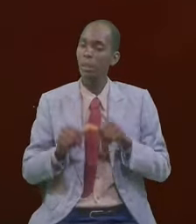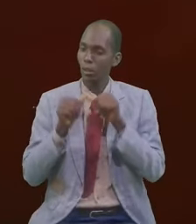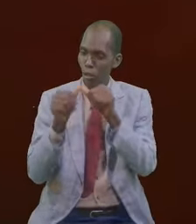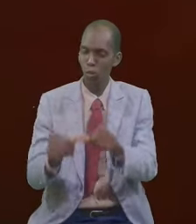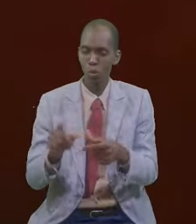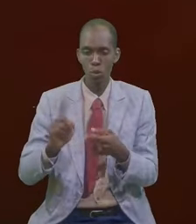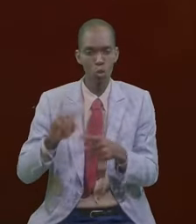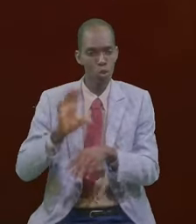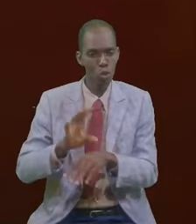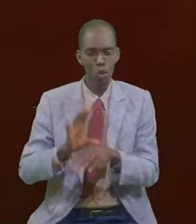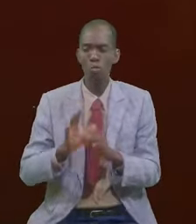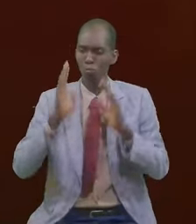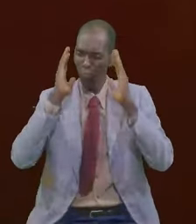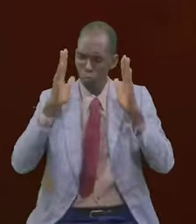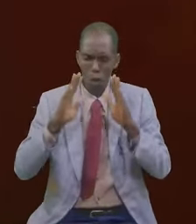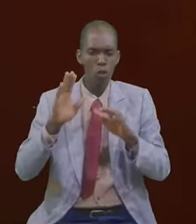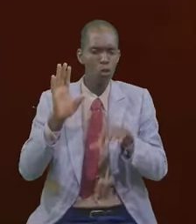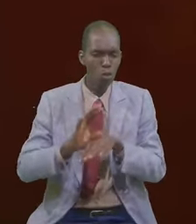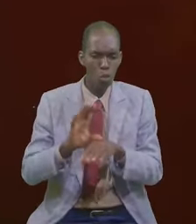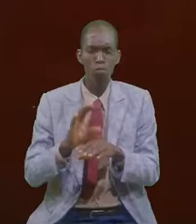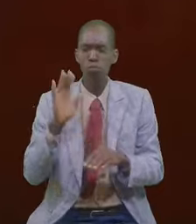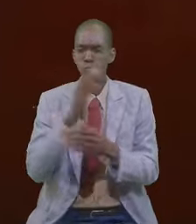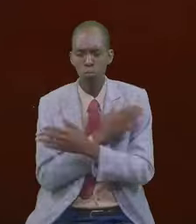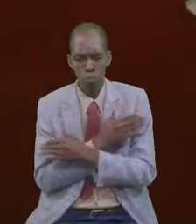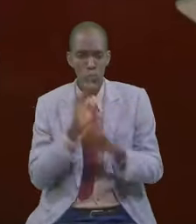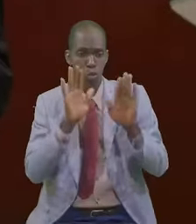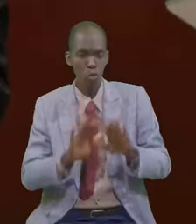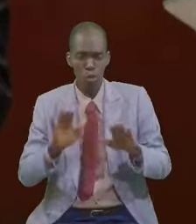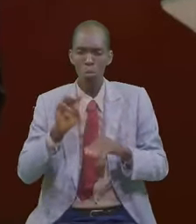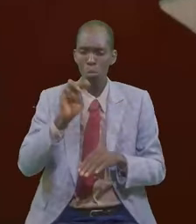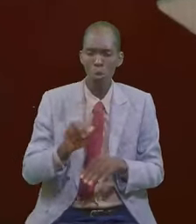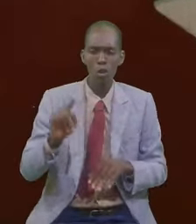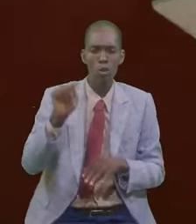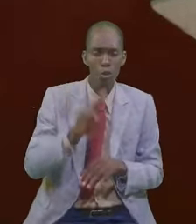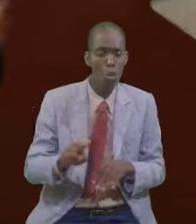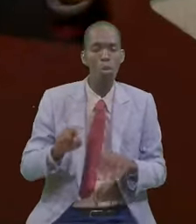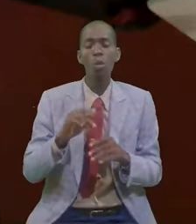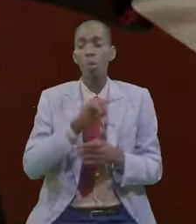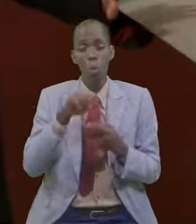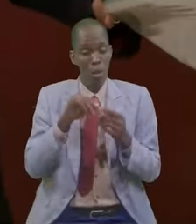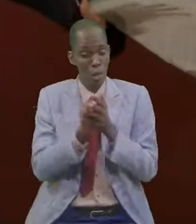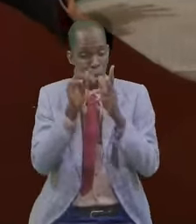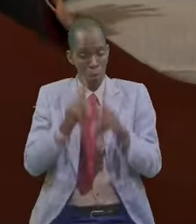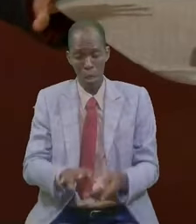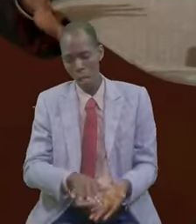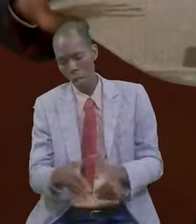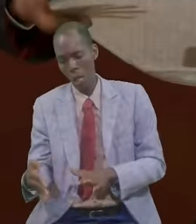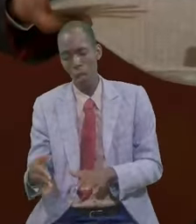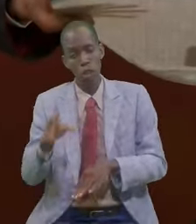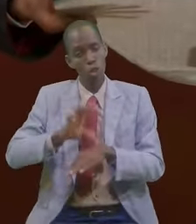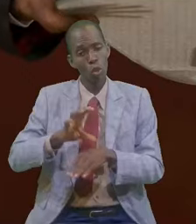Il vient à tous les cultes. Il vit avec nous. Et quand il meurt, nous allons même